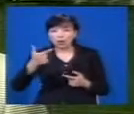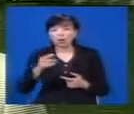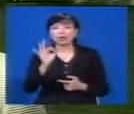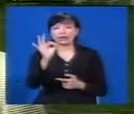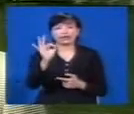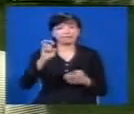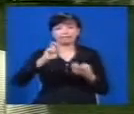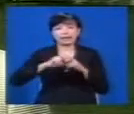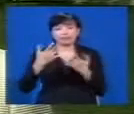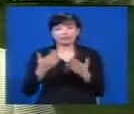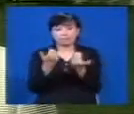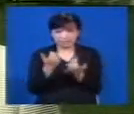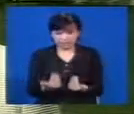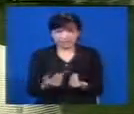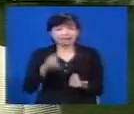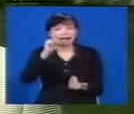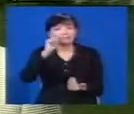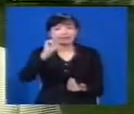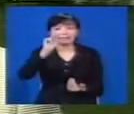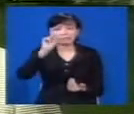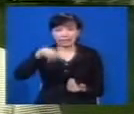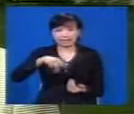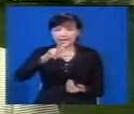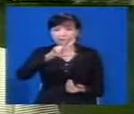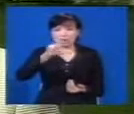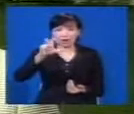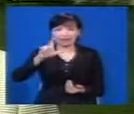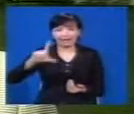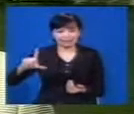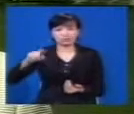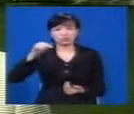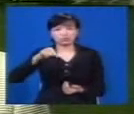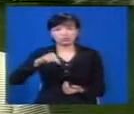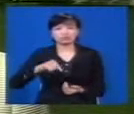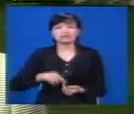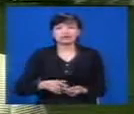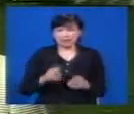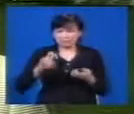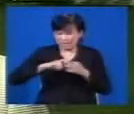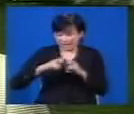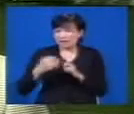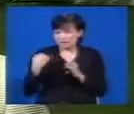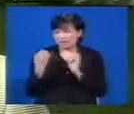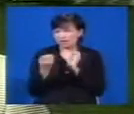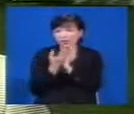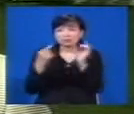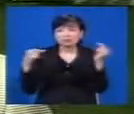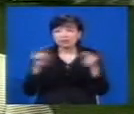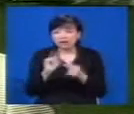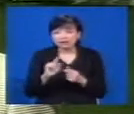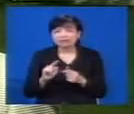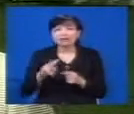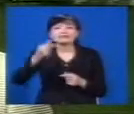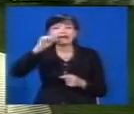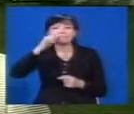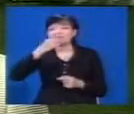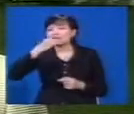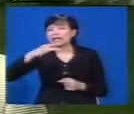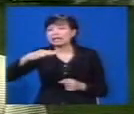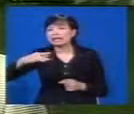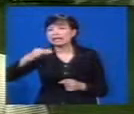บันมีแค่ 1,300 นะฮะปัญหาก็ช่วงน้ำทะเลขึ้นนะครับและน้ำทะเลขึ้นที่แม่น้ำบางประก